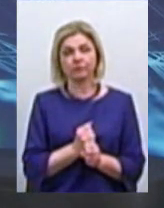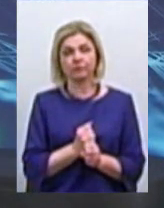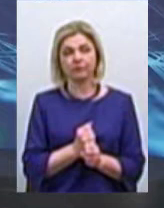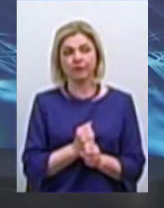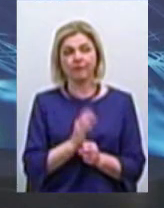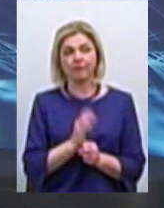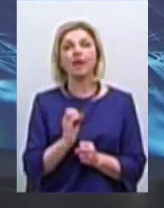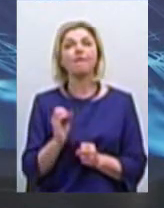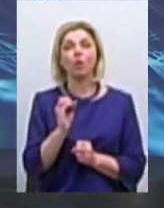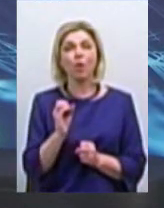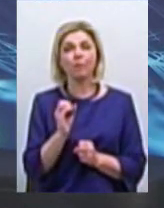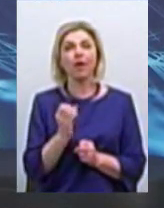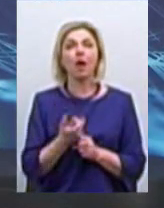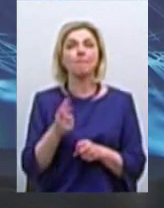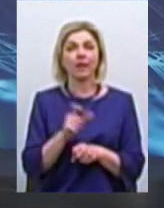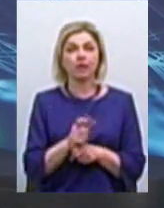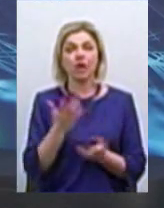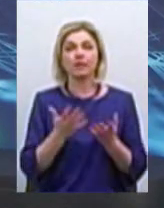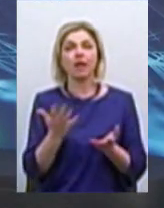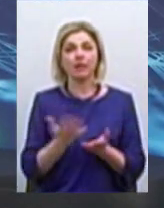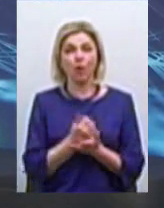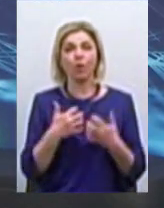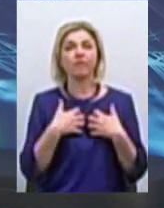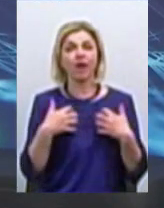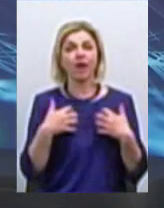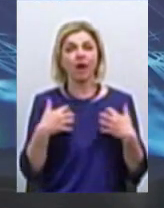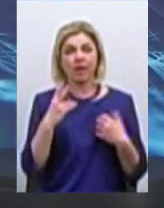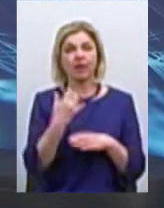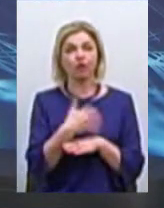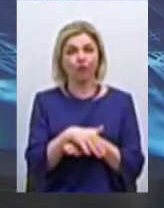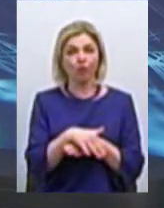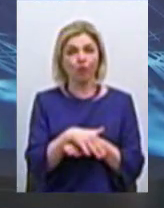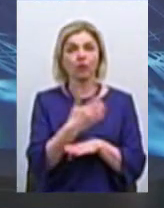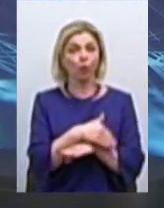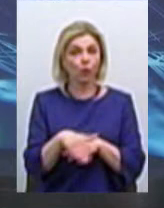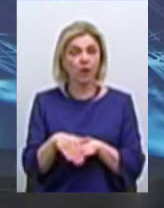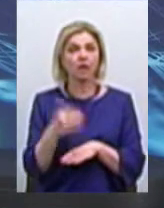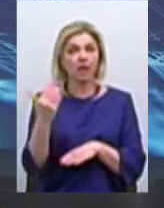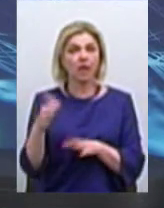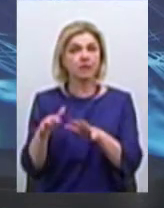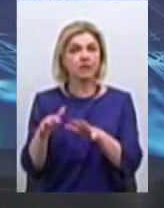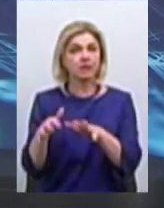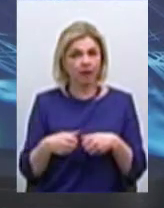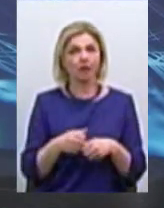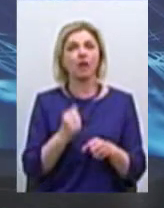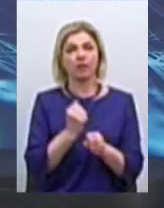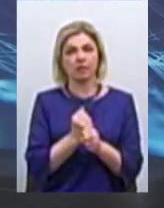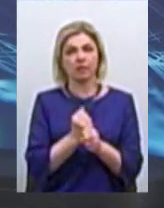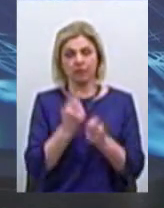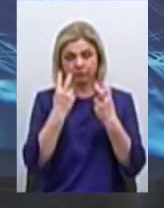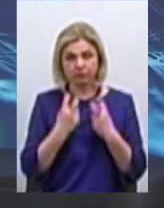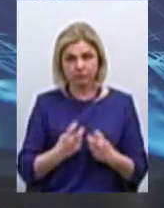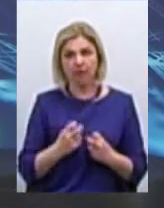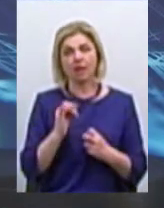в Європі більше, якщо знаходять тваринку на дворі, на вулиці, то її забирають, проводять комплекс заходів